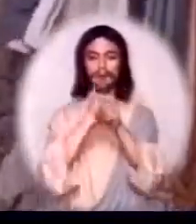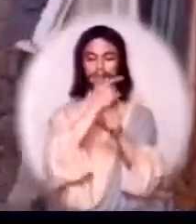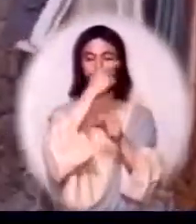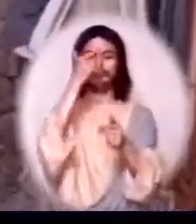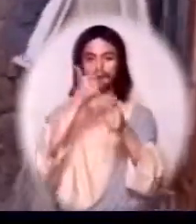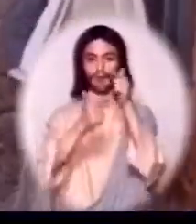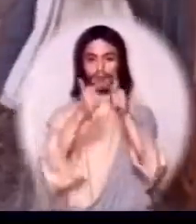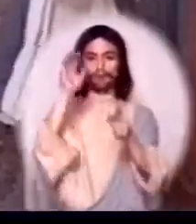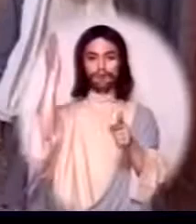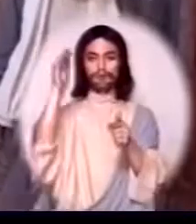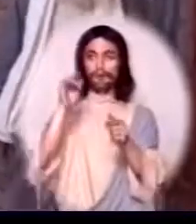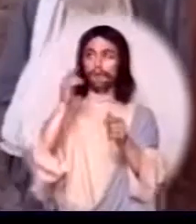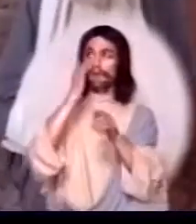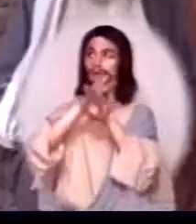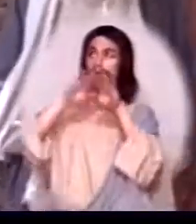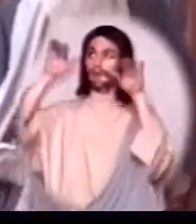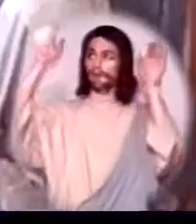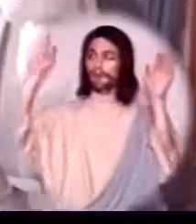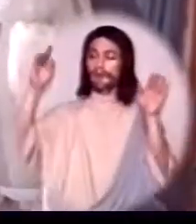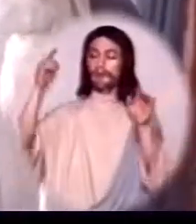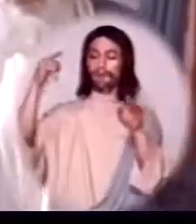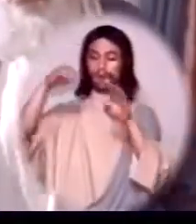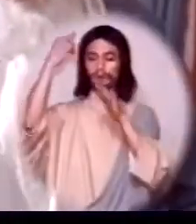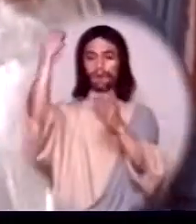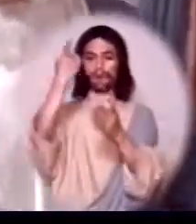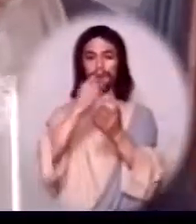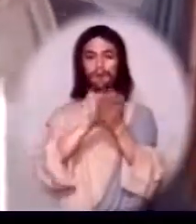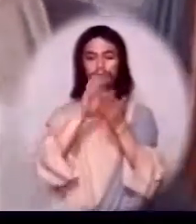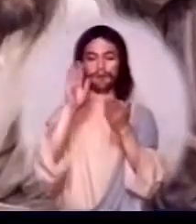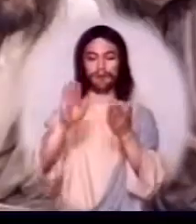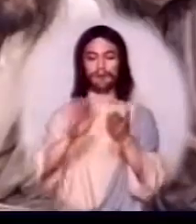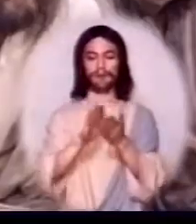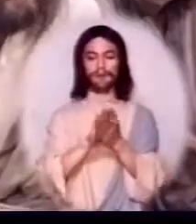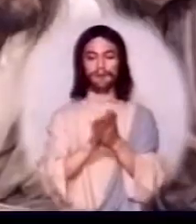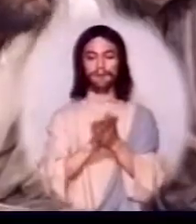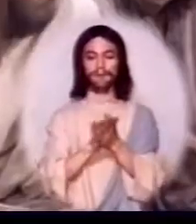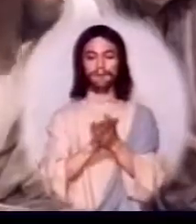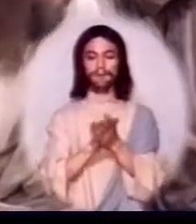큰 나무가 되어 공중의 새들이 그 가지에 깃들이느니라.